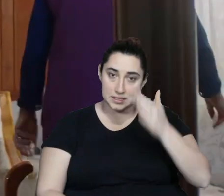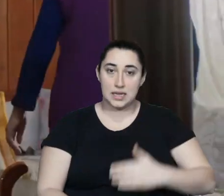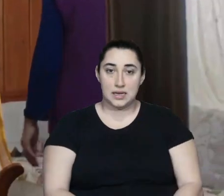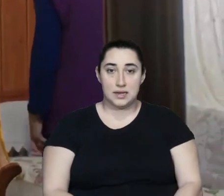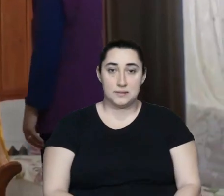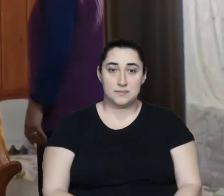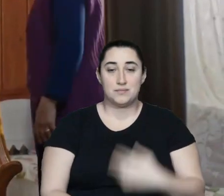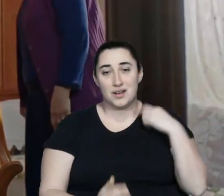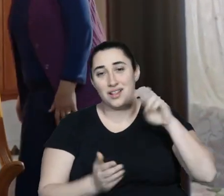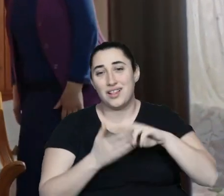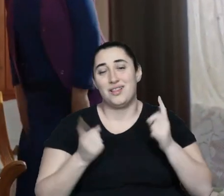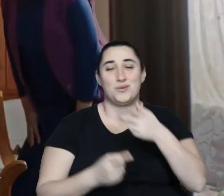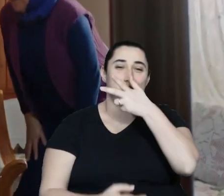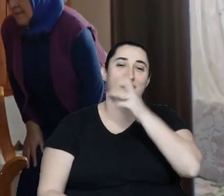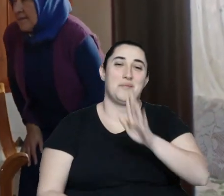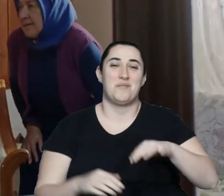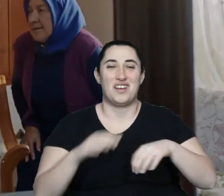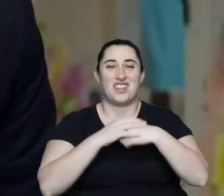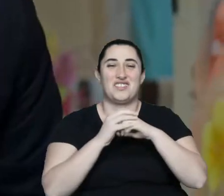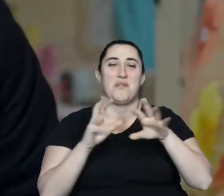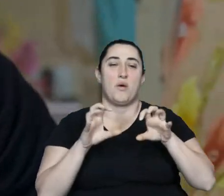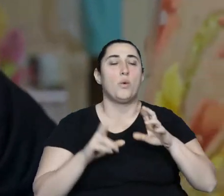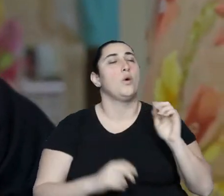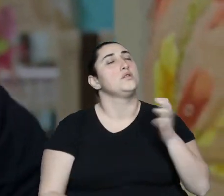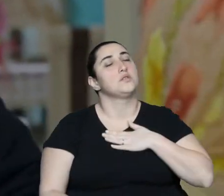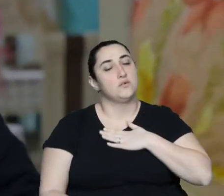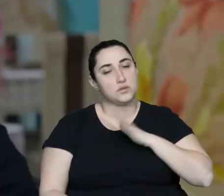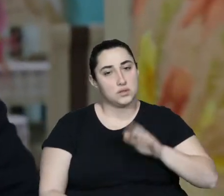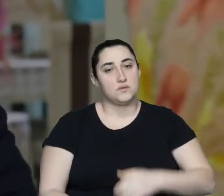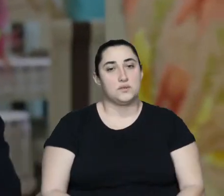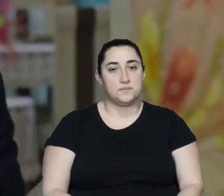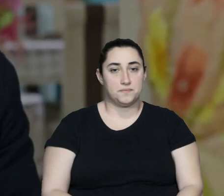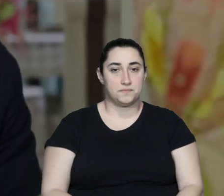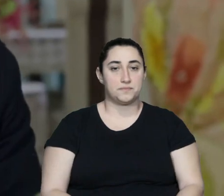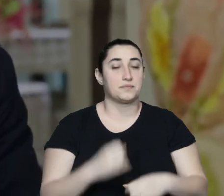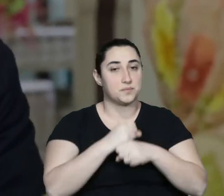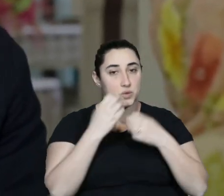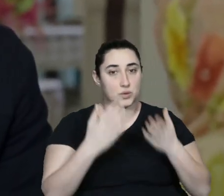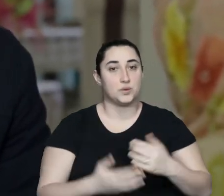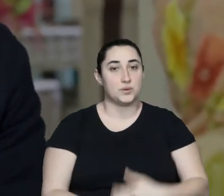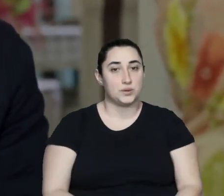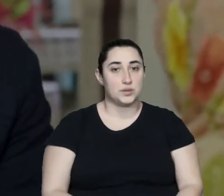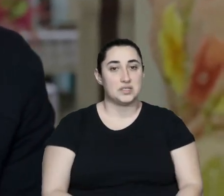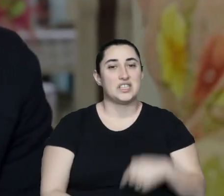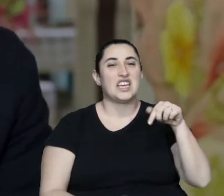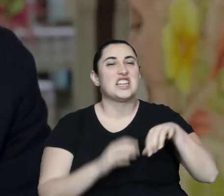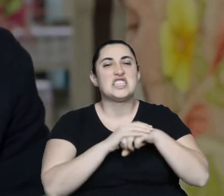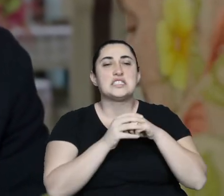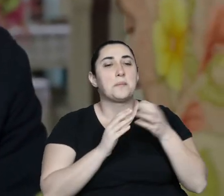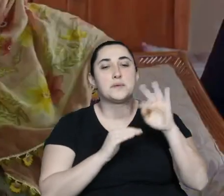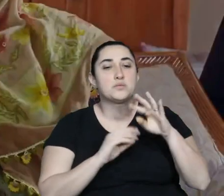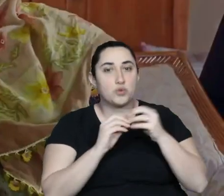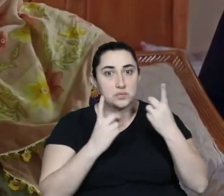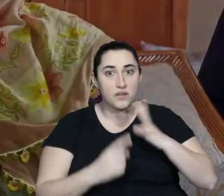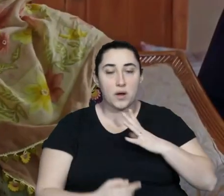selam. Kalkamıyorum, kusura bakma. Dizlerim. Estağfurullah. Geçmiş olsun. Dizlerinin haricinde nasılsın